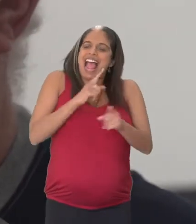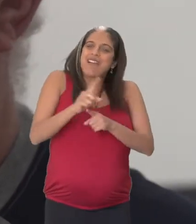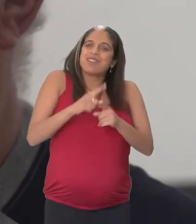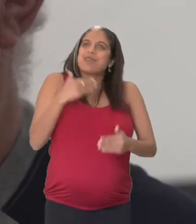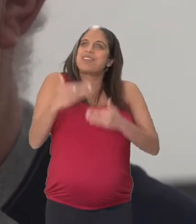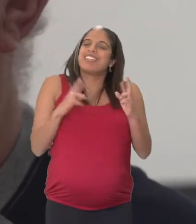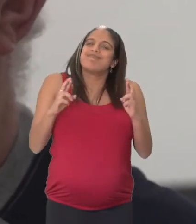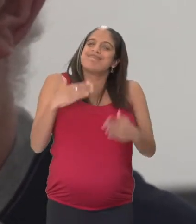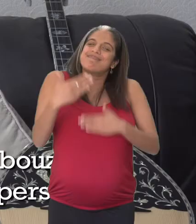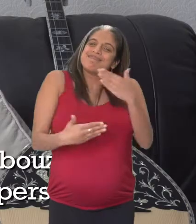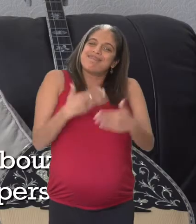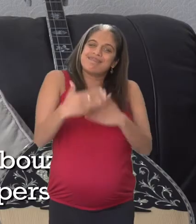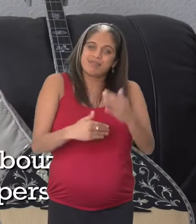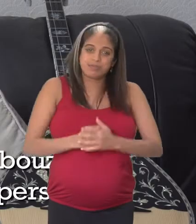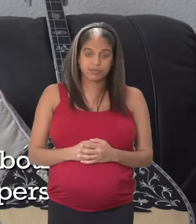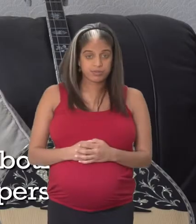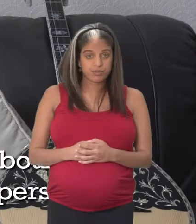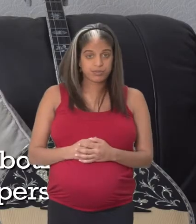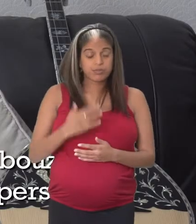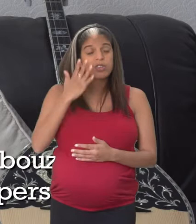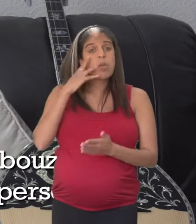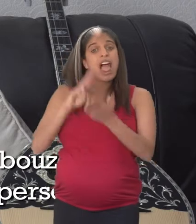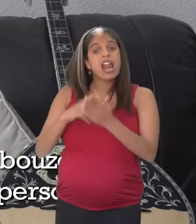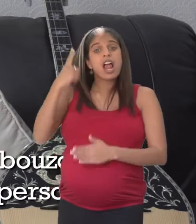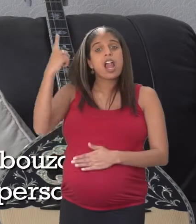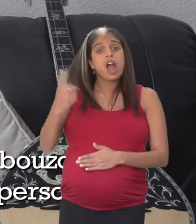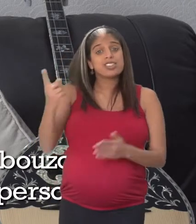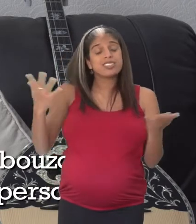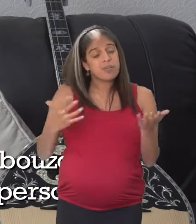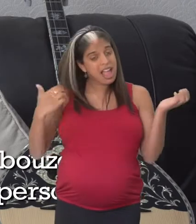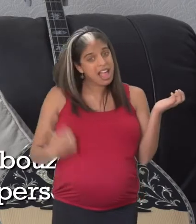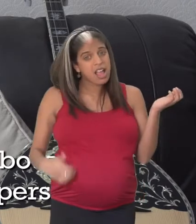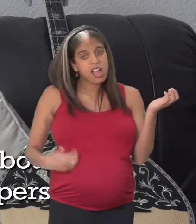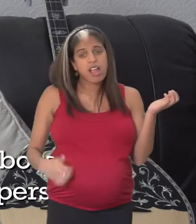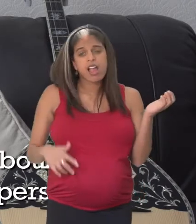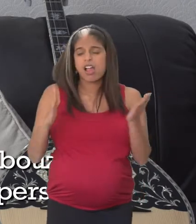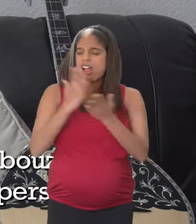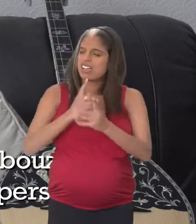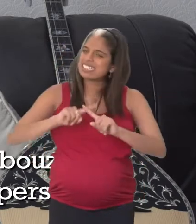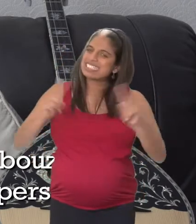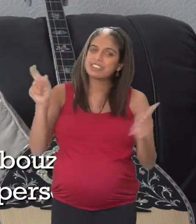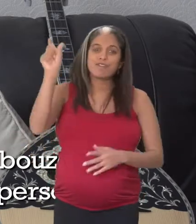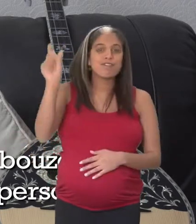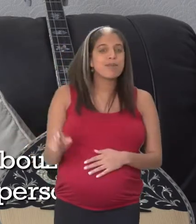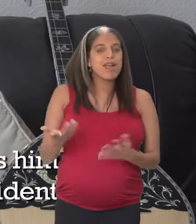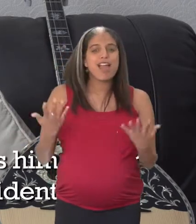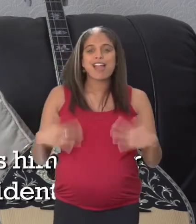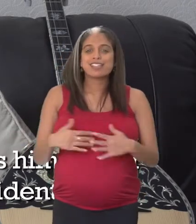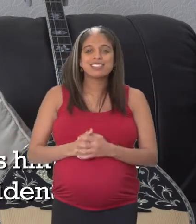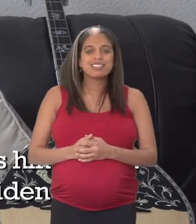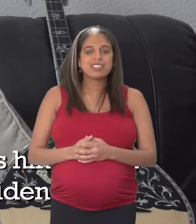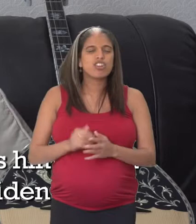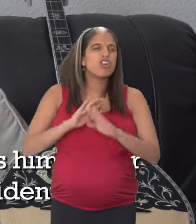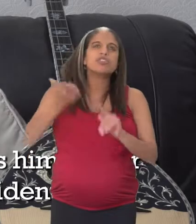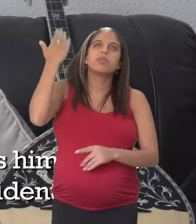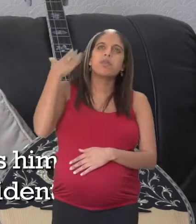hope every week. Η πληρωμή του Νίκου είναι μέσα από ό,τι ξέρω, μέσα από το Council. Το βοηθάει το Council να μπορεί να